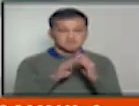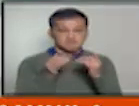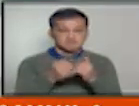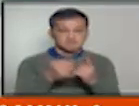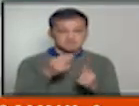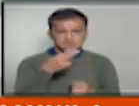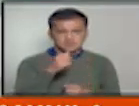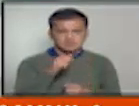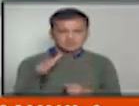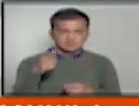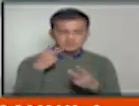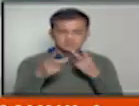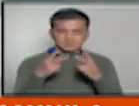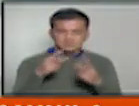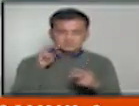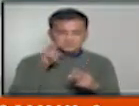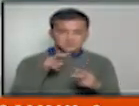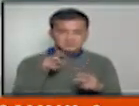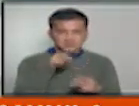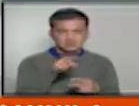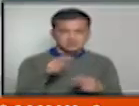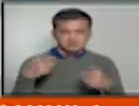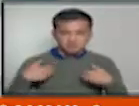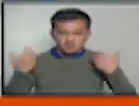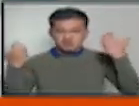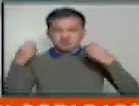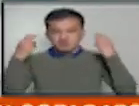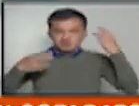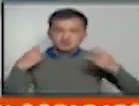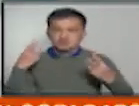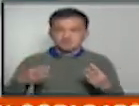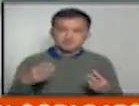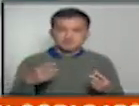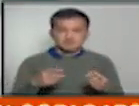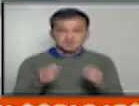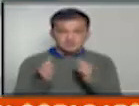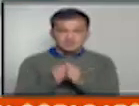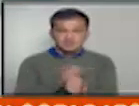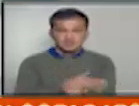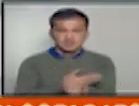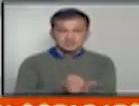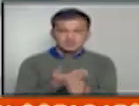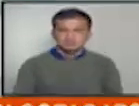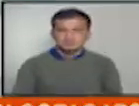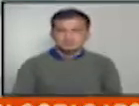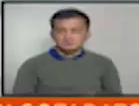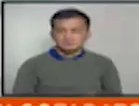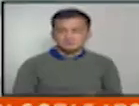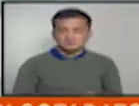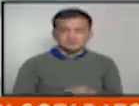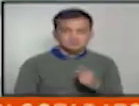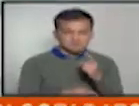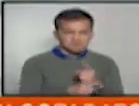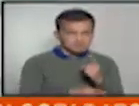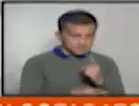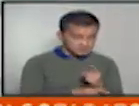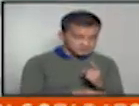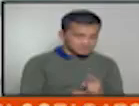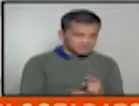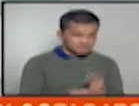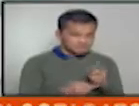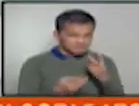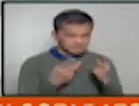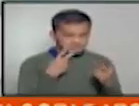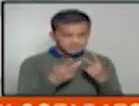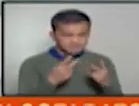po sa video, kayo po ay nanggagalaiti at nagwawala. At pati yung inyong anak, bakit to? Anong nangyari dyan? Tama po yung nakikita nyo